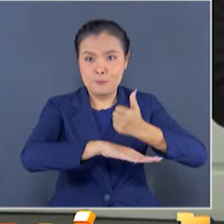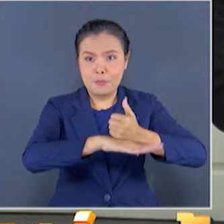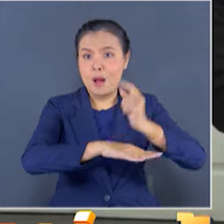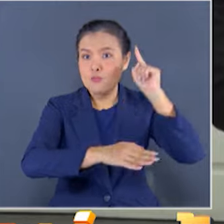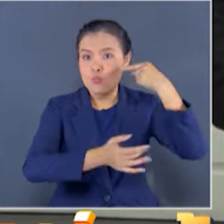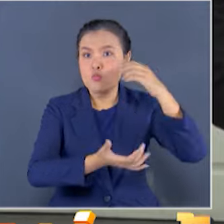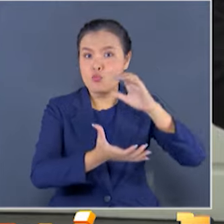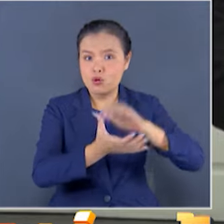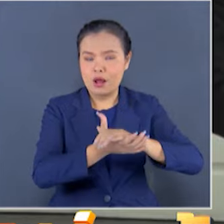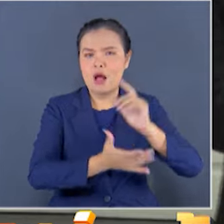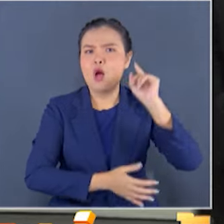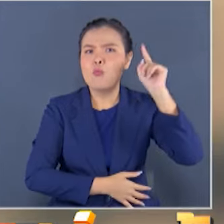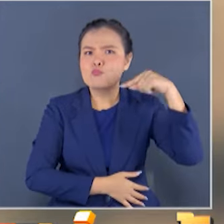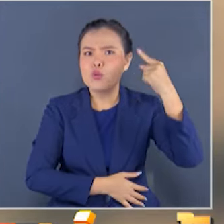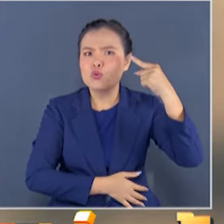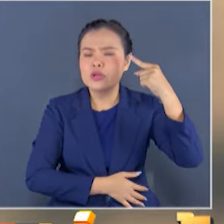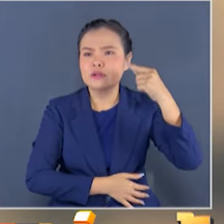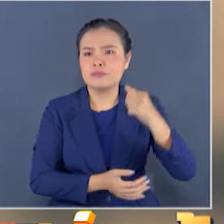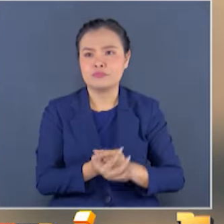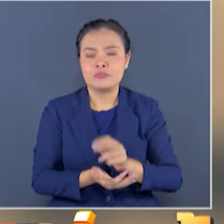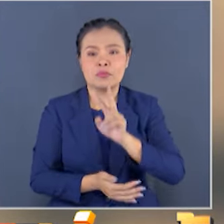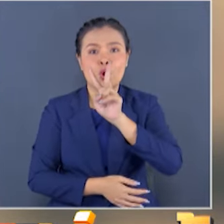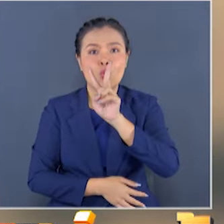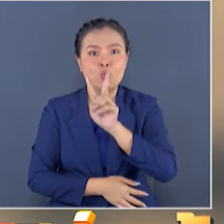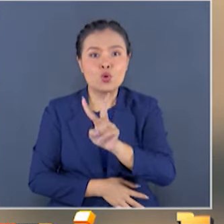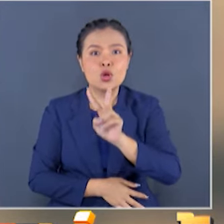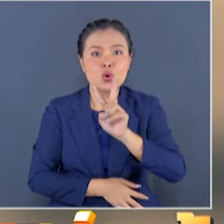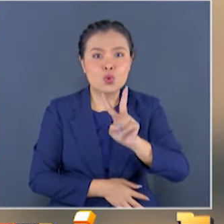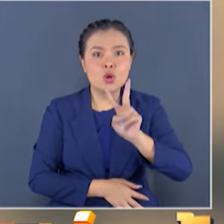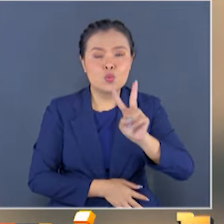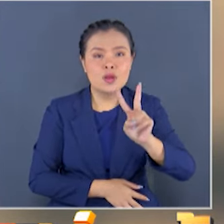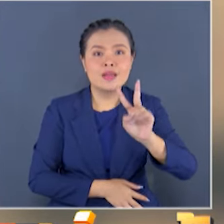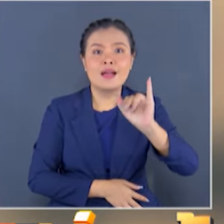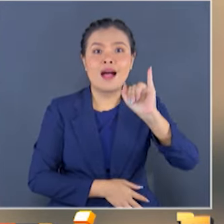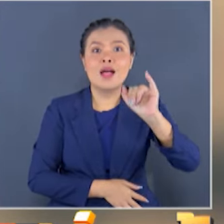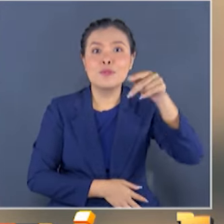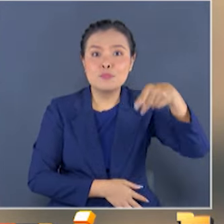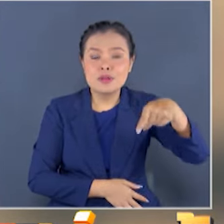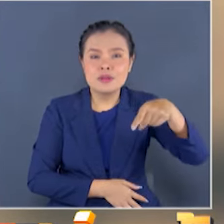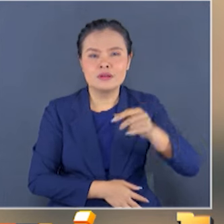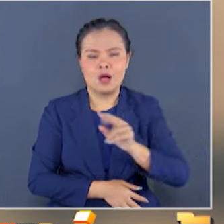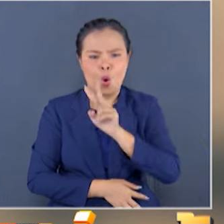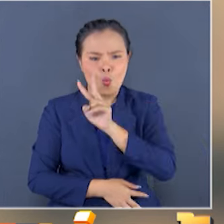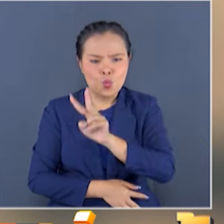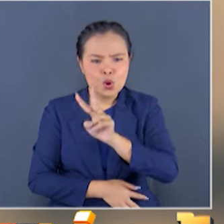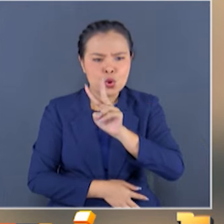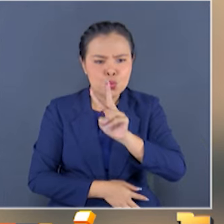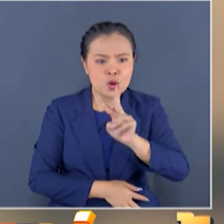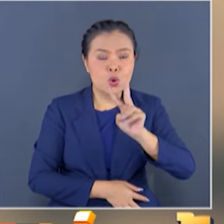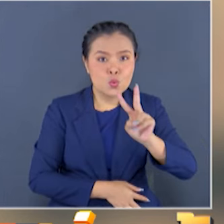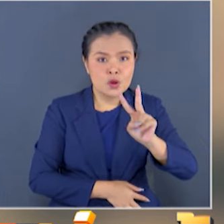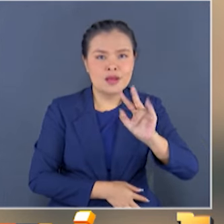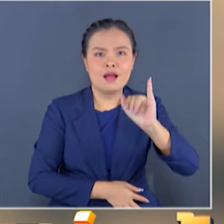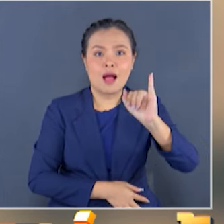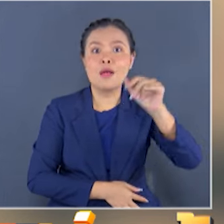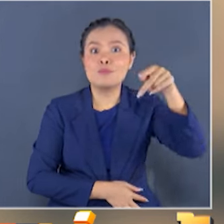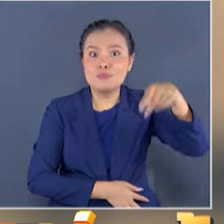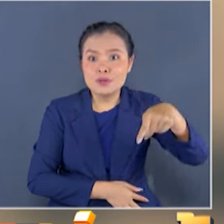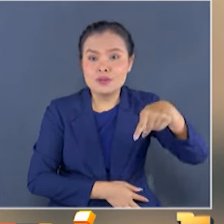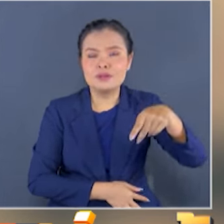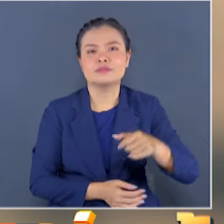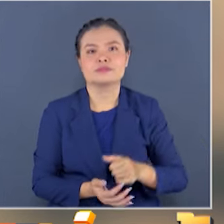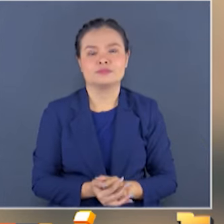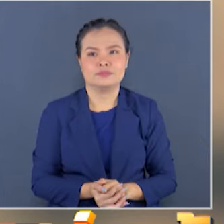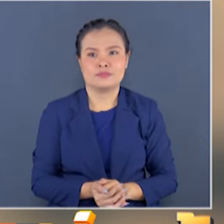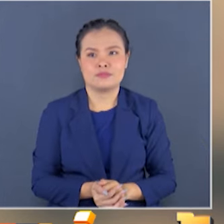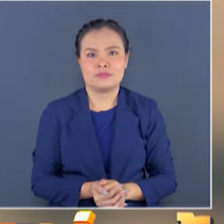ามีผู้หญิงเป็นระดับ VV VIP V กี่ V หลาย V มากนะฮะ VV VIP ค่ะ